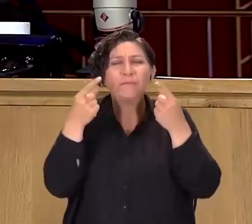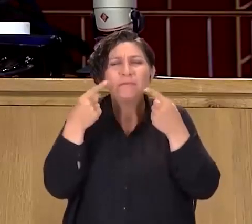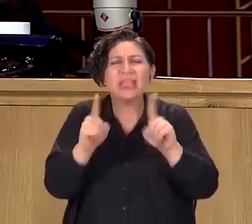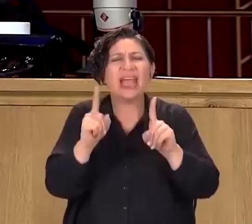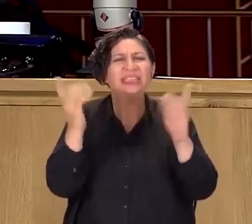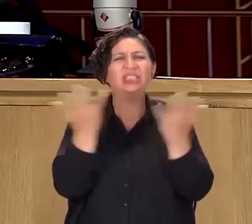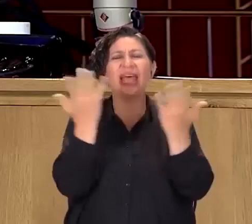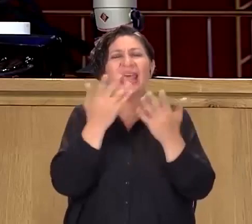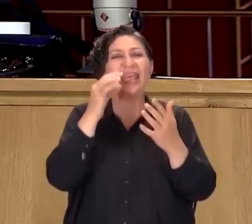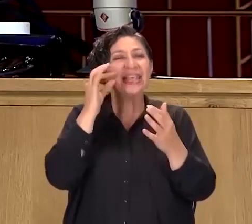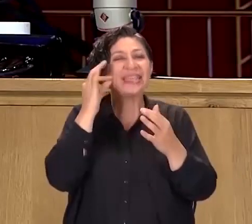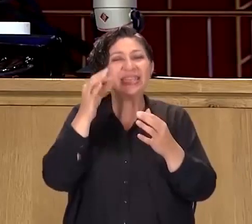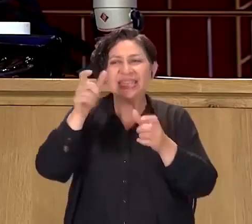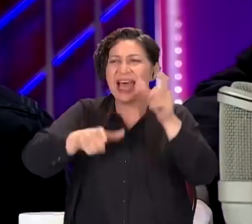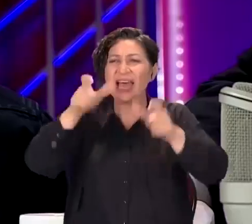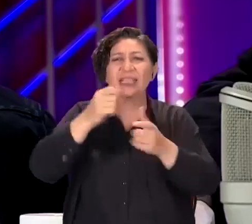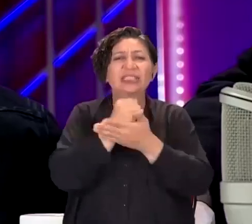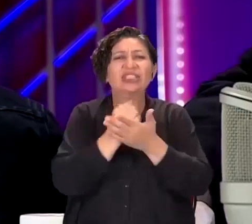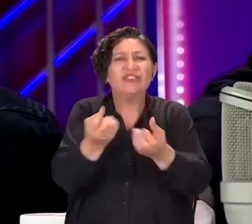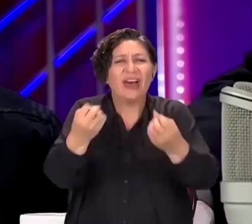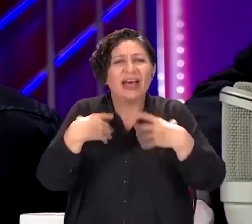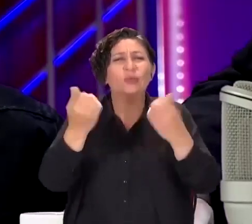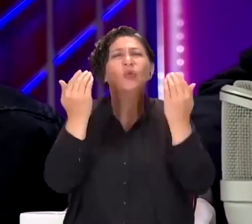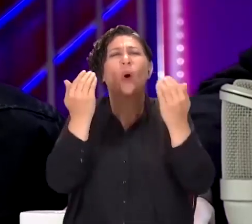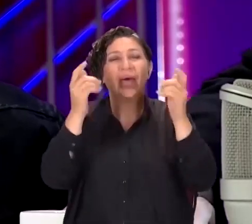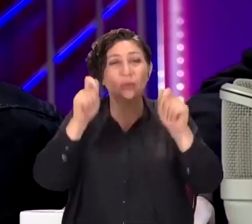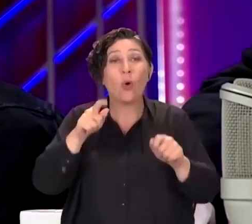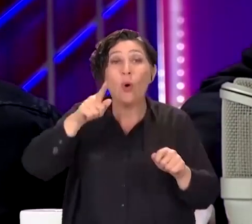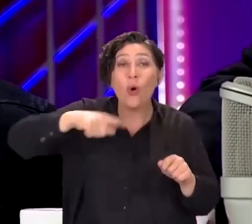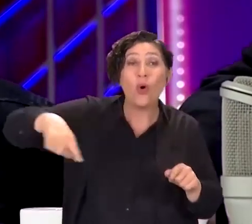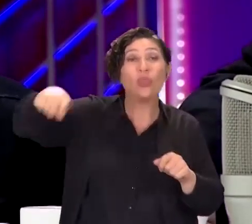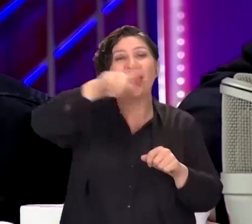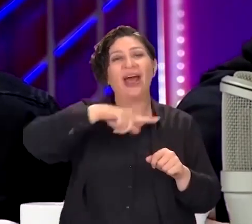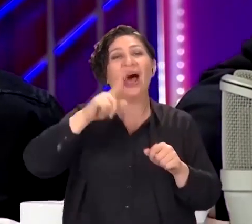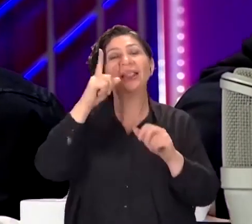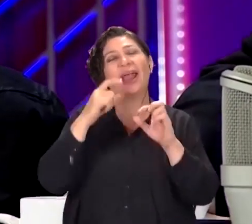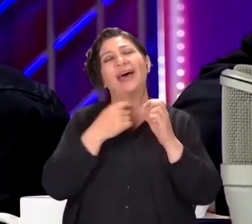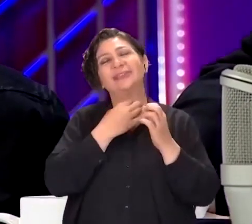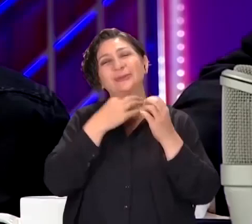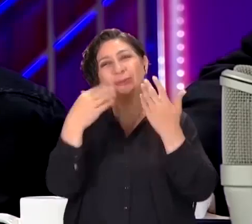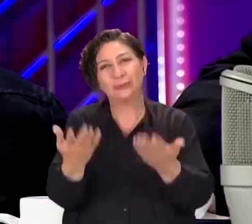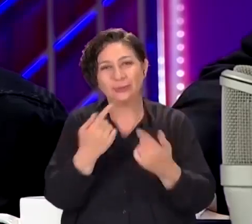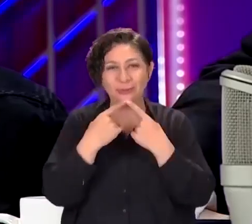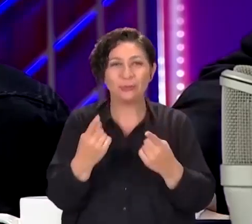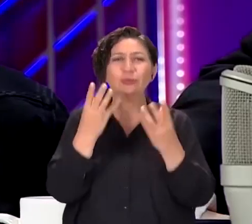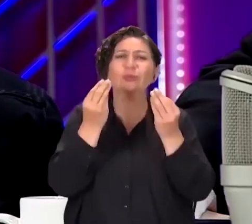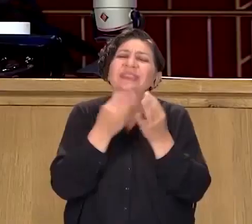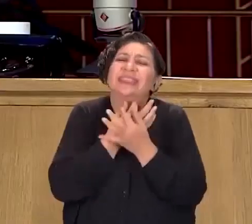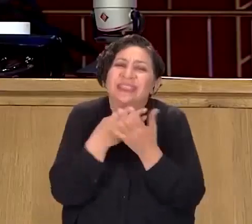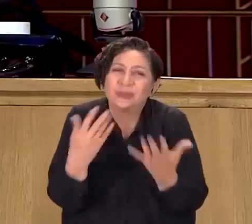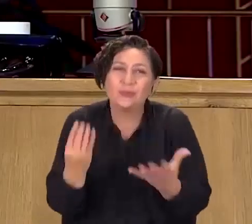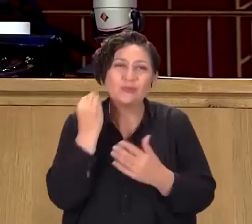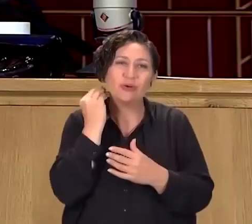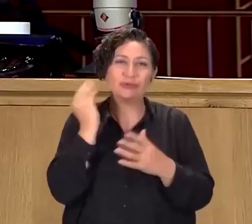binlerce insan bana şifa diliyor ki. Ya. Buradan onlara Allah razı olsun diyorum. Çok